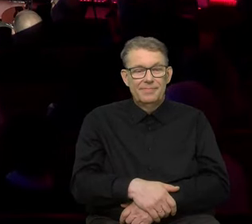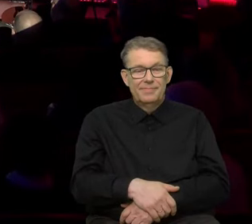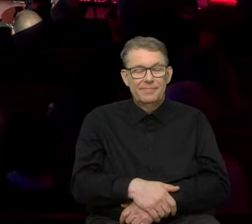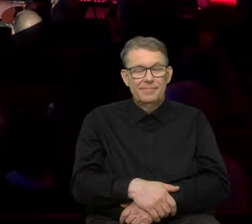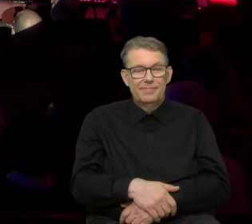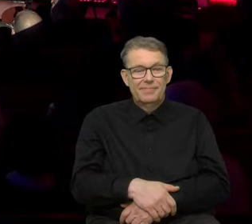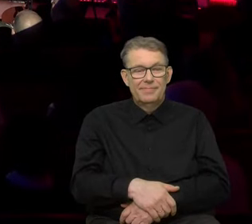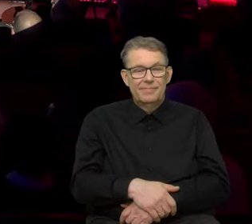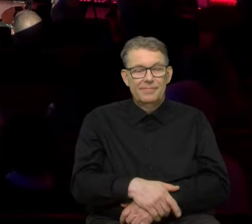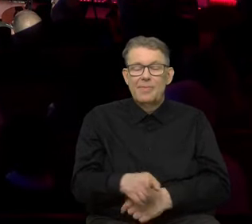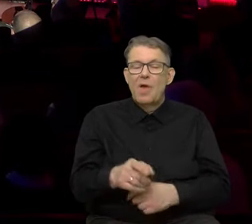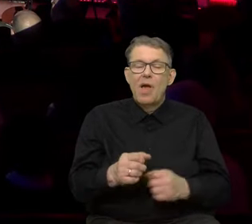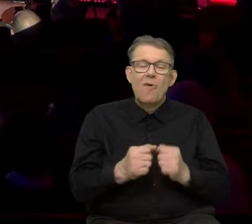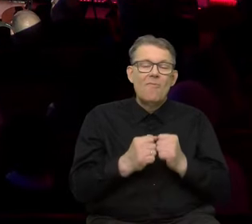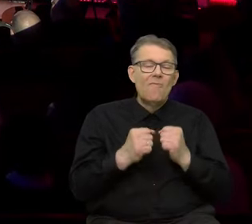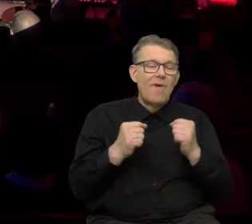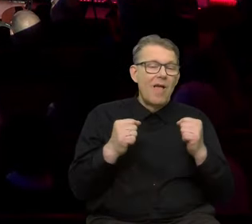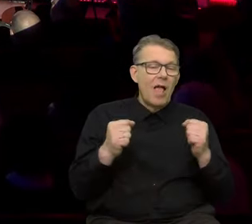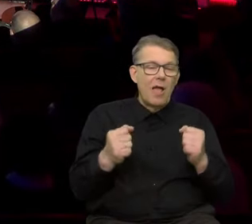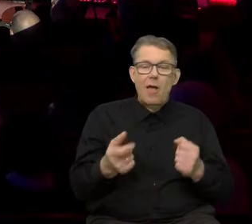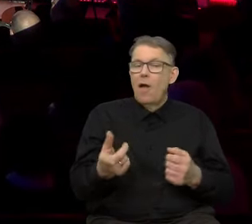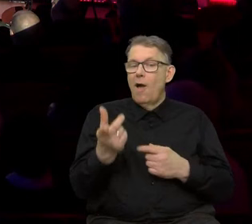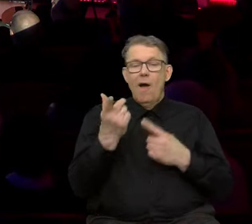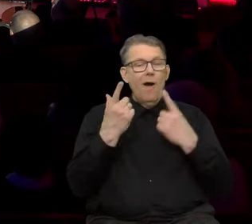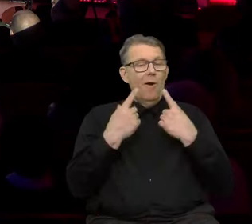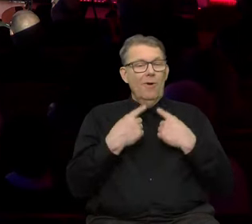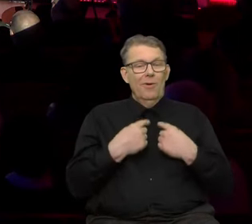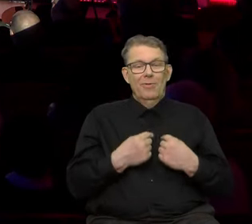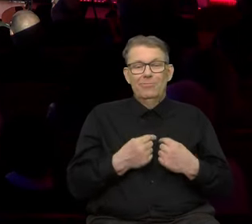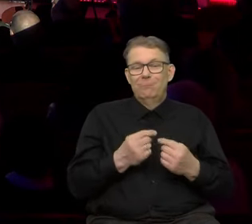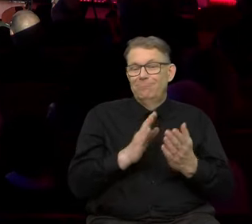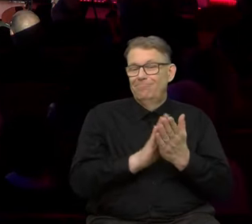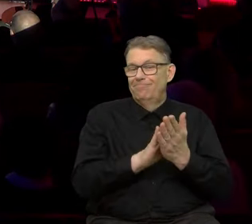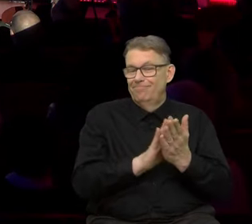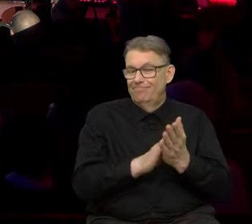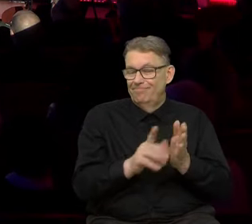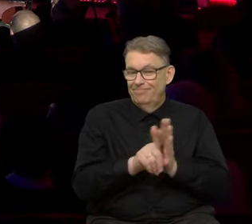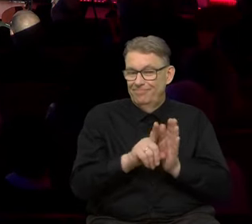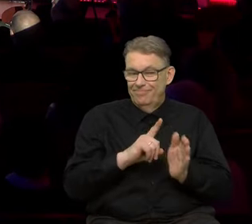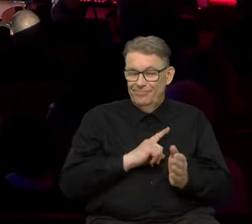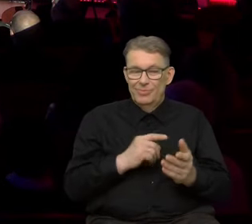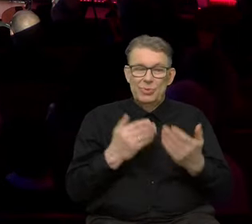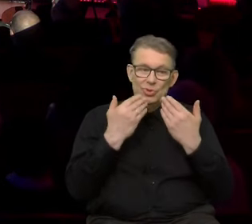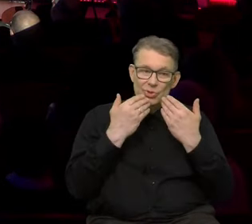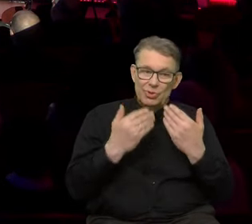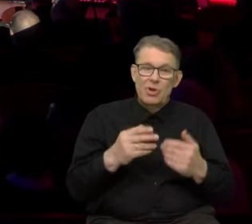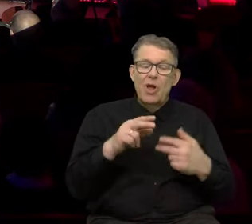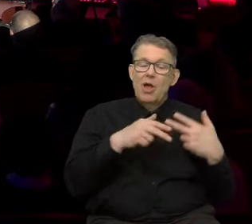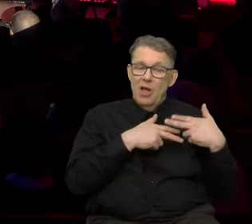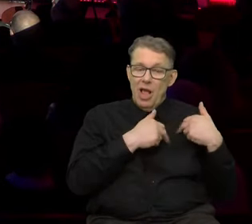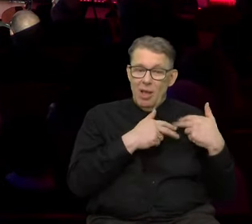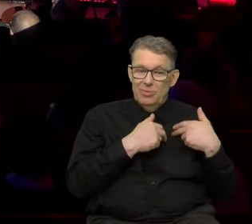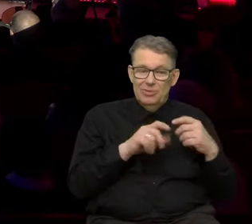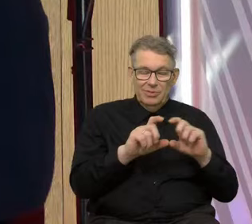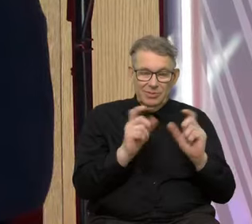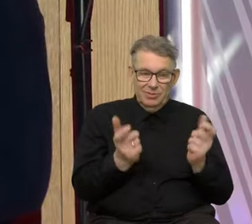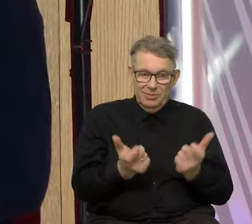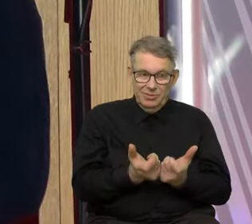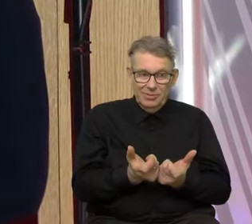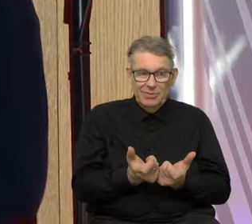To wielkie, takie zupełnie nieoczekiwane wyróżnienie. Dziękuję nominującym i kapitule.